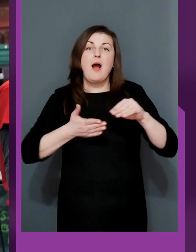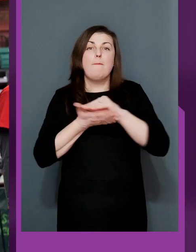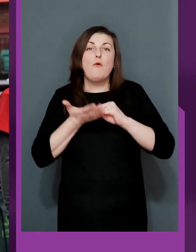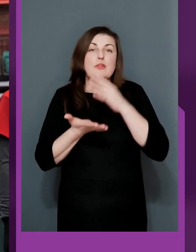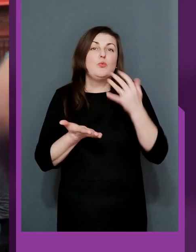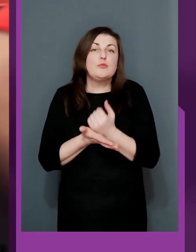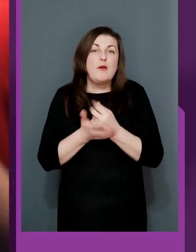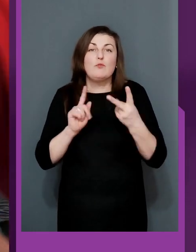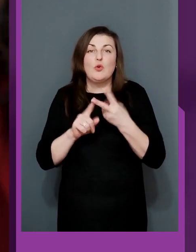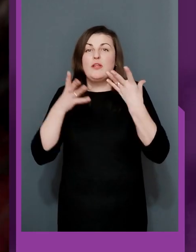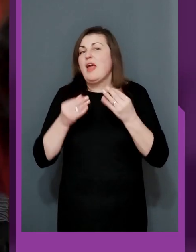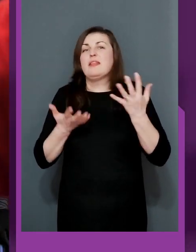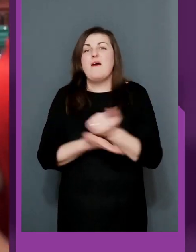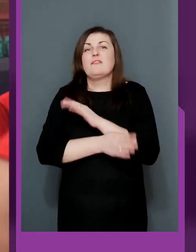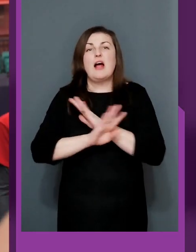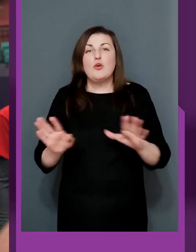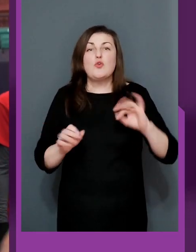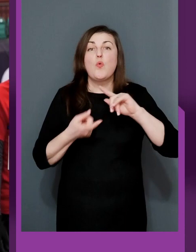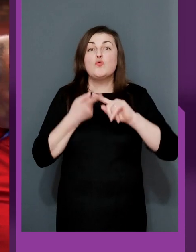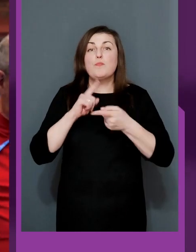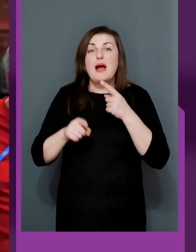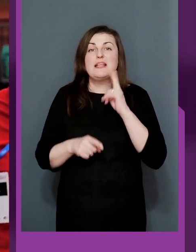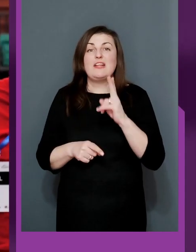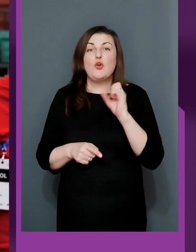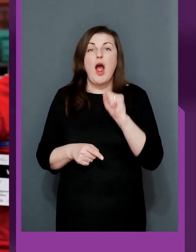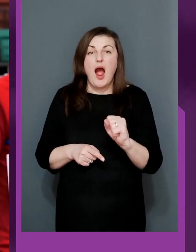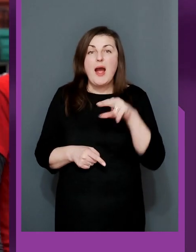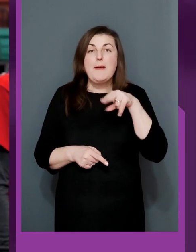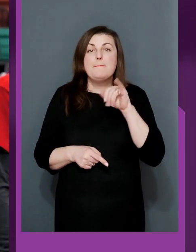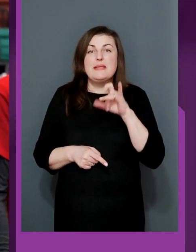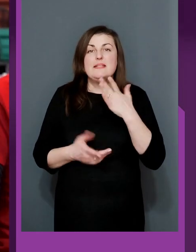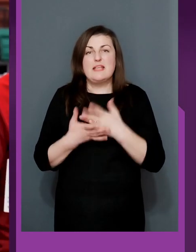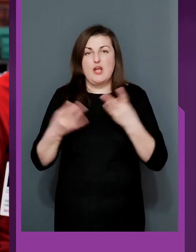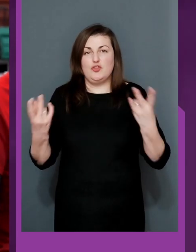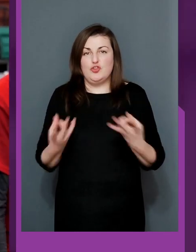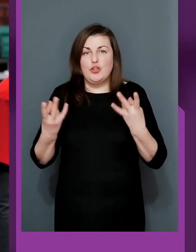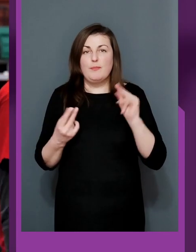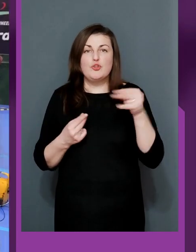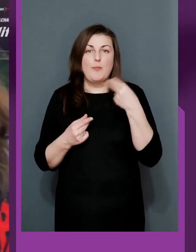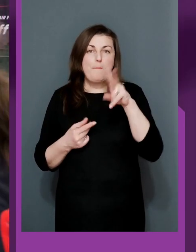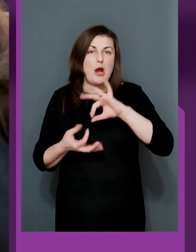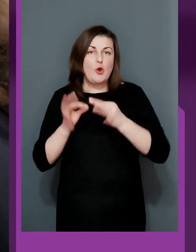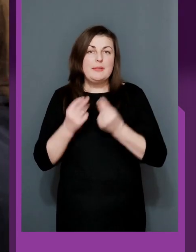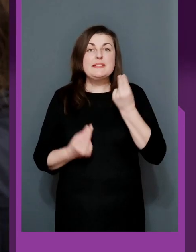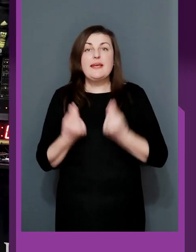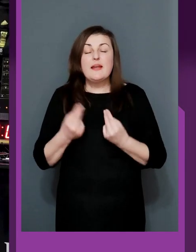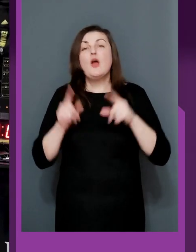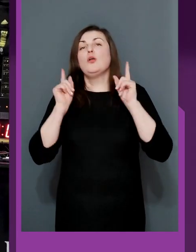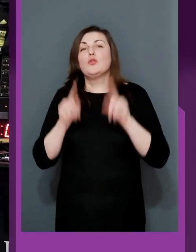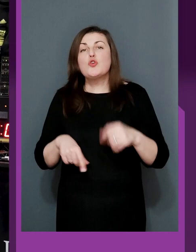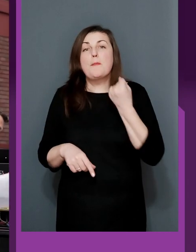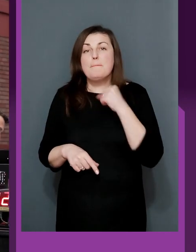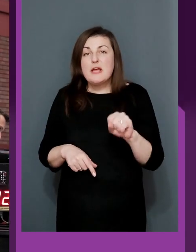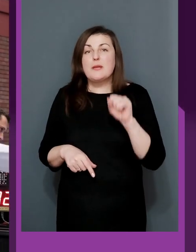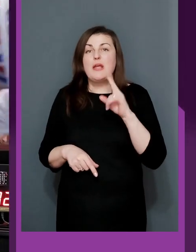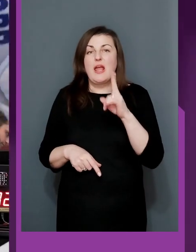повторити успіх в другий день не вдалось у шпазі категорії А Пірс є чинним чемпіоном паралімпійських Ігор тож